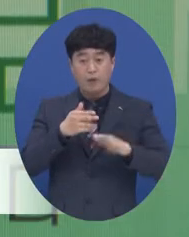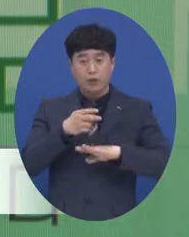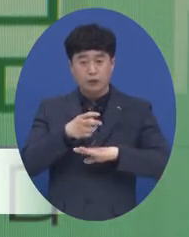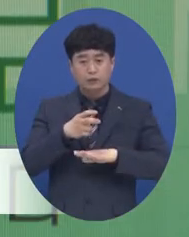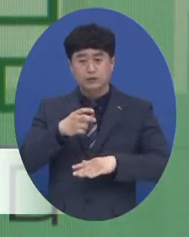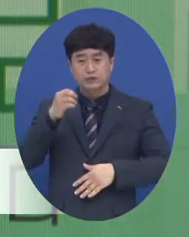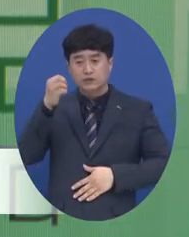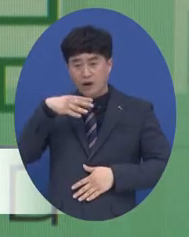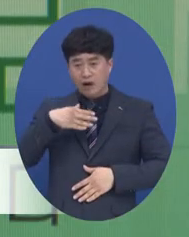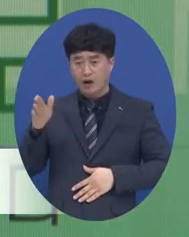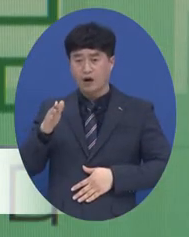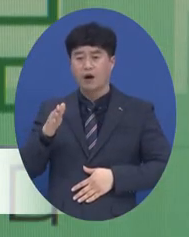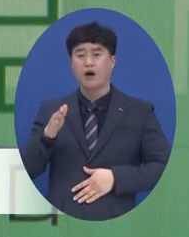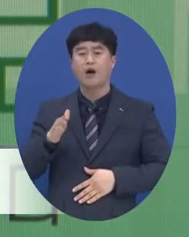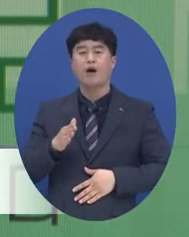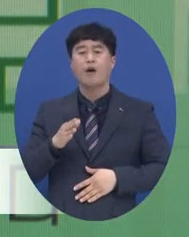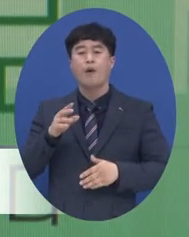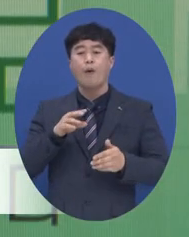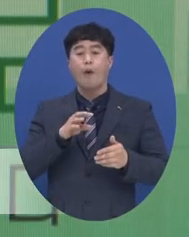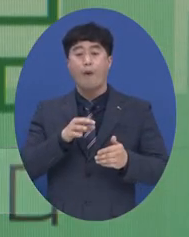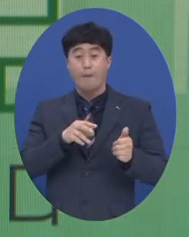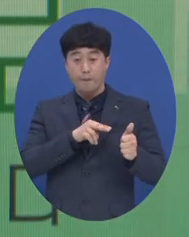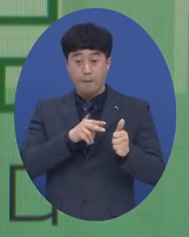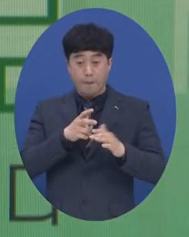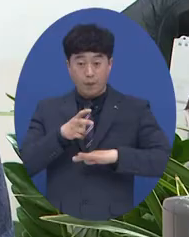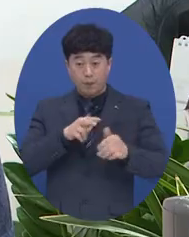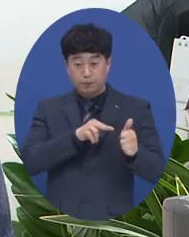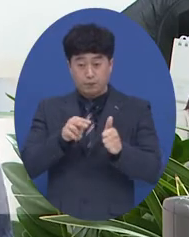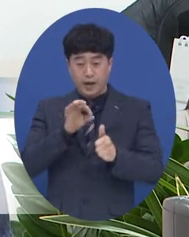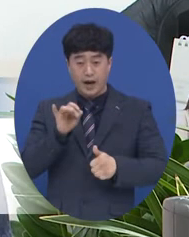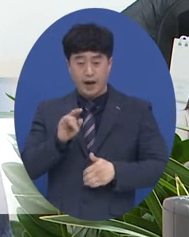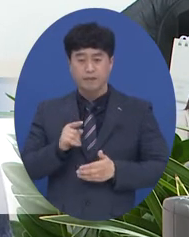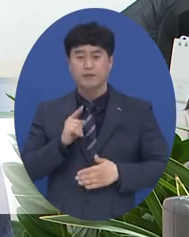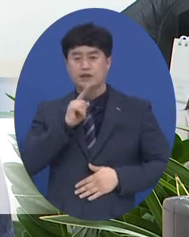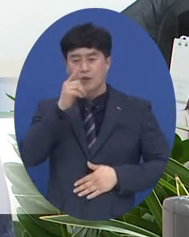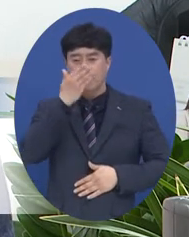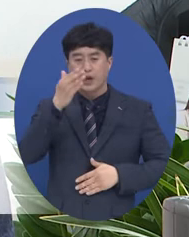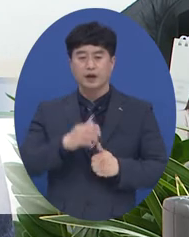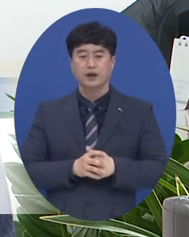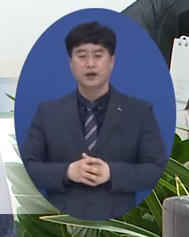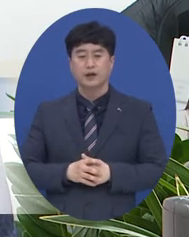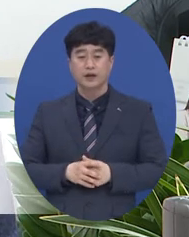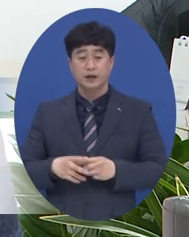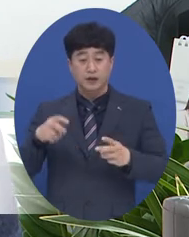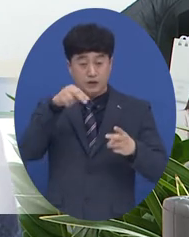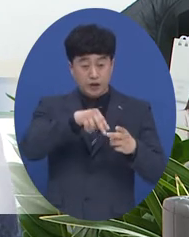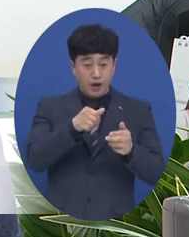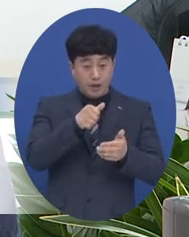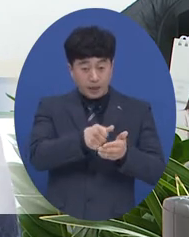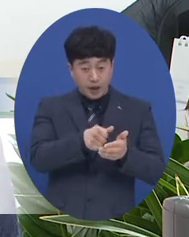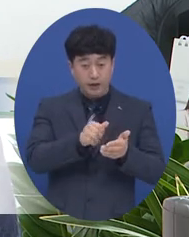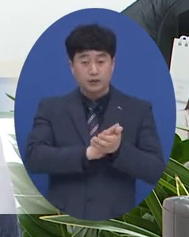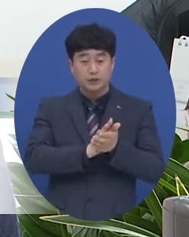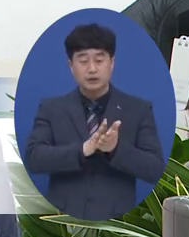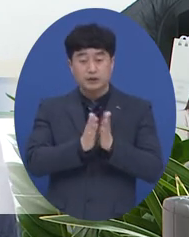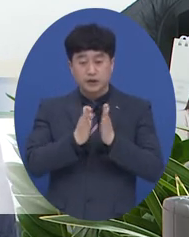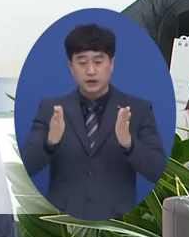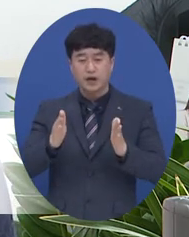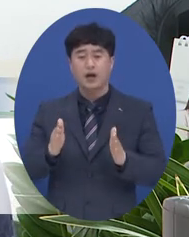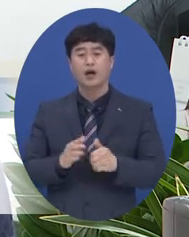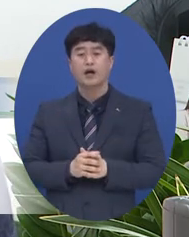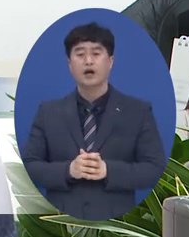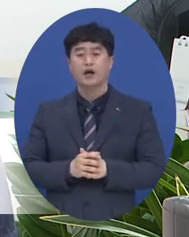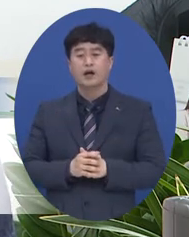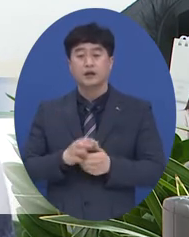경기버스 정부 앱으로 신고할 수도 있습니다 승차 * 서비스가 도입 등으로 썰어 이용대 편 일과 증진이